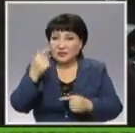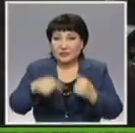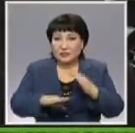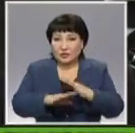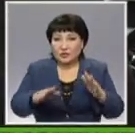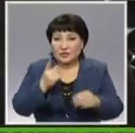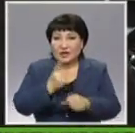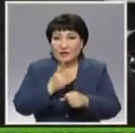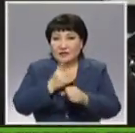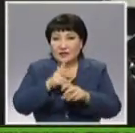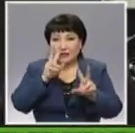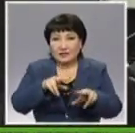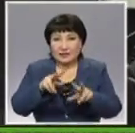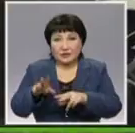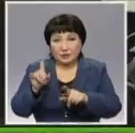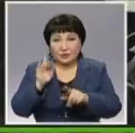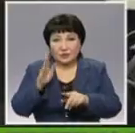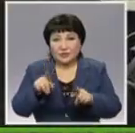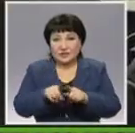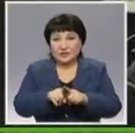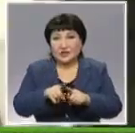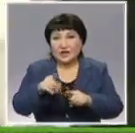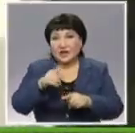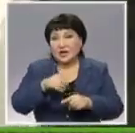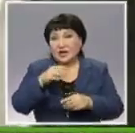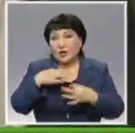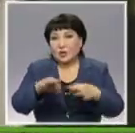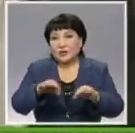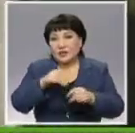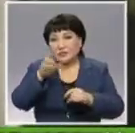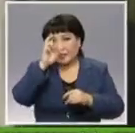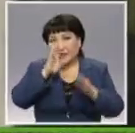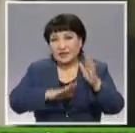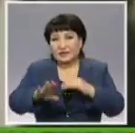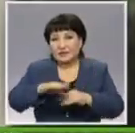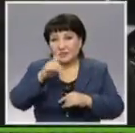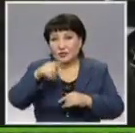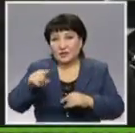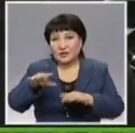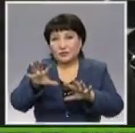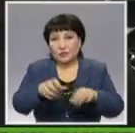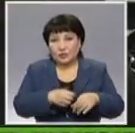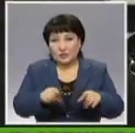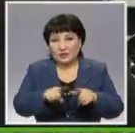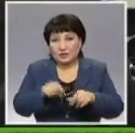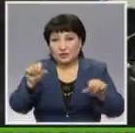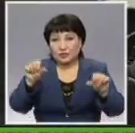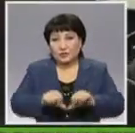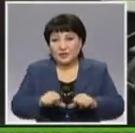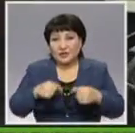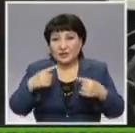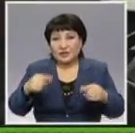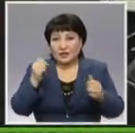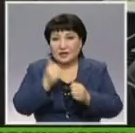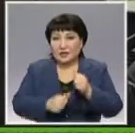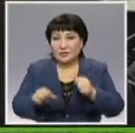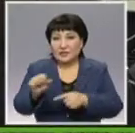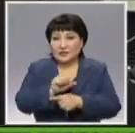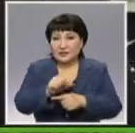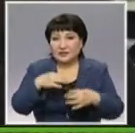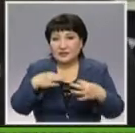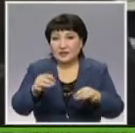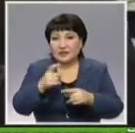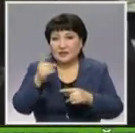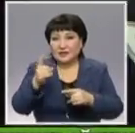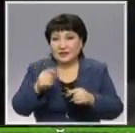Тіпті тәртіпті бақылаушылар көліктің мемлекеттік нөмірін алып қоюға да құқылы. Сондықтан әрбір темір тұлпар тізгіндеген адамның 90-нан наурызға дейін